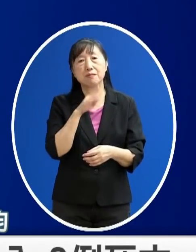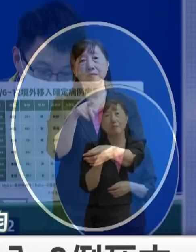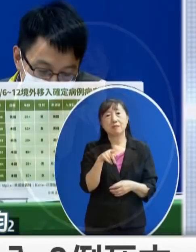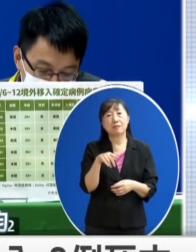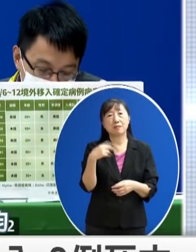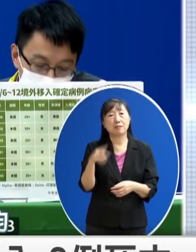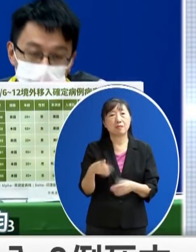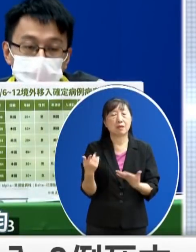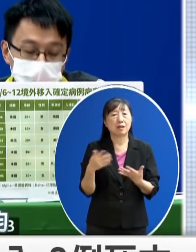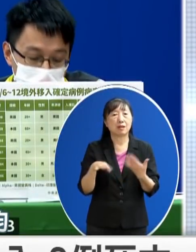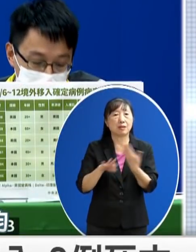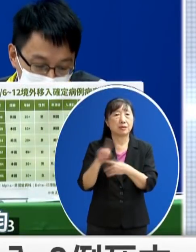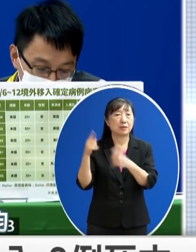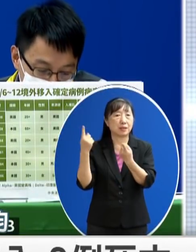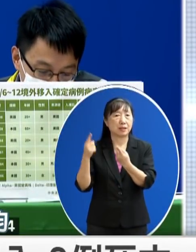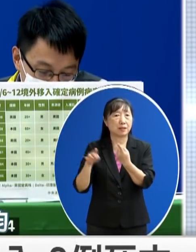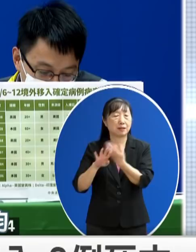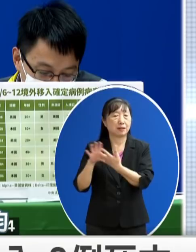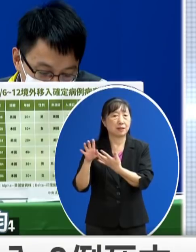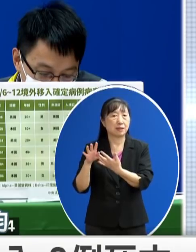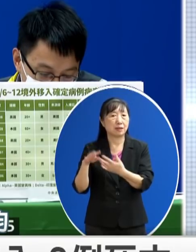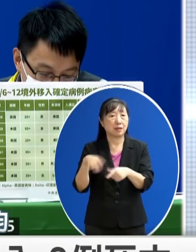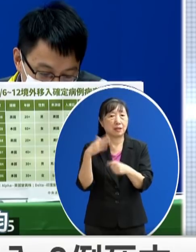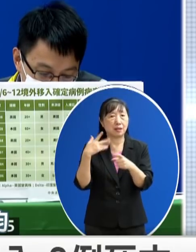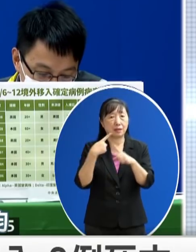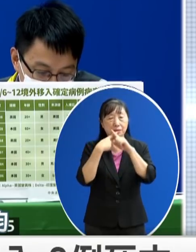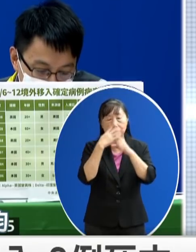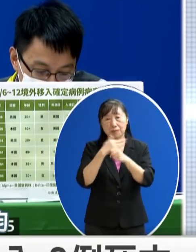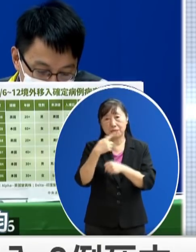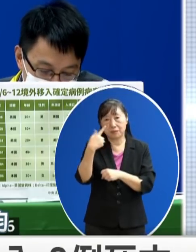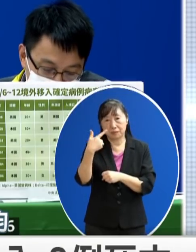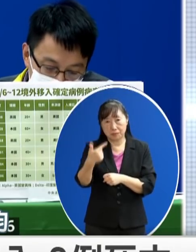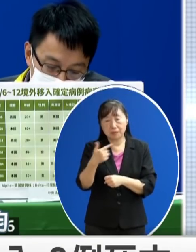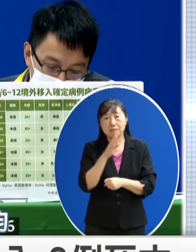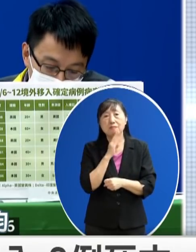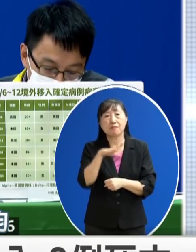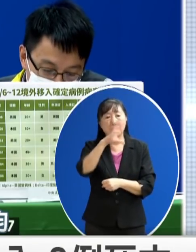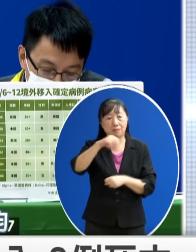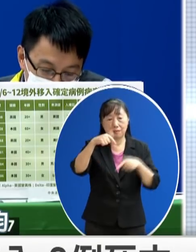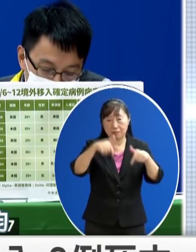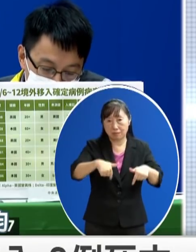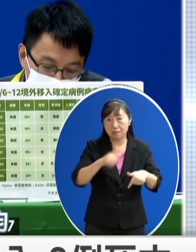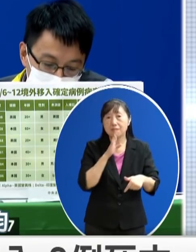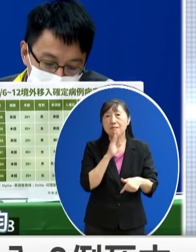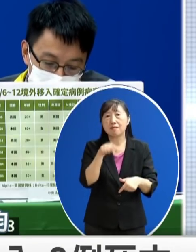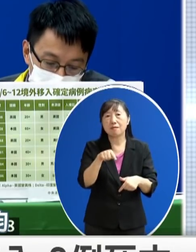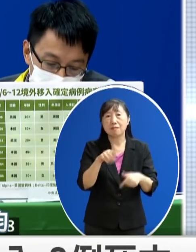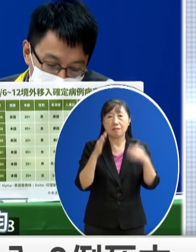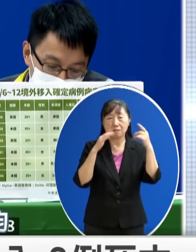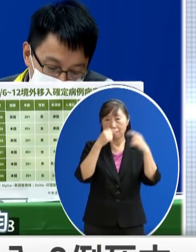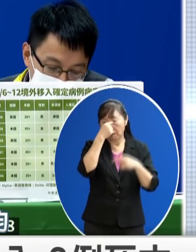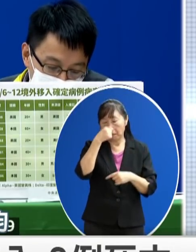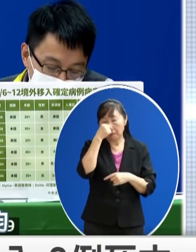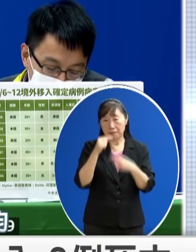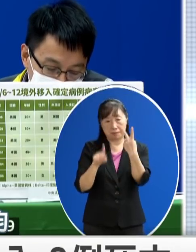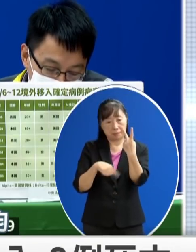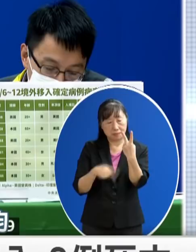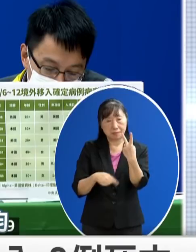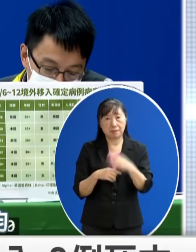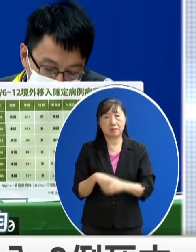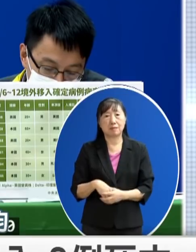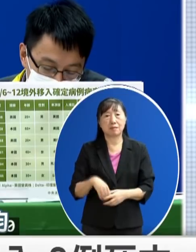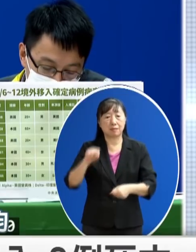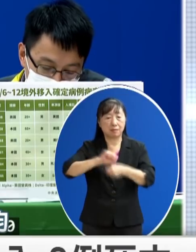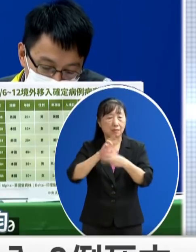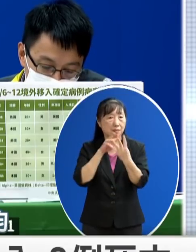那 Gamma 巴西变异株有6例，那另外有一个 Theta 巴西的这个或菲律宾的变异株有2例，那加